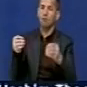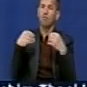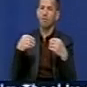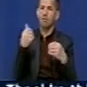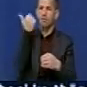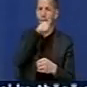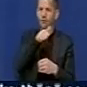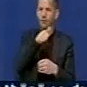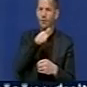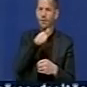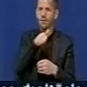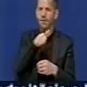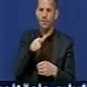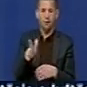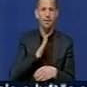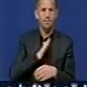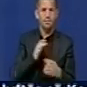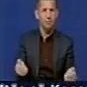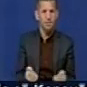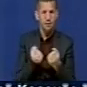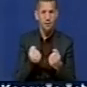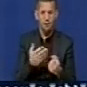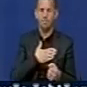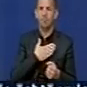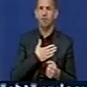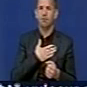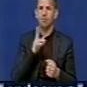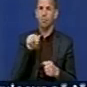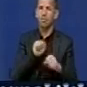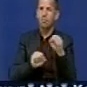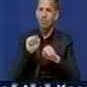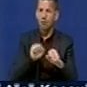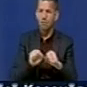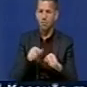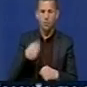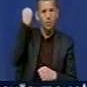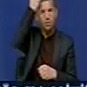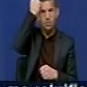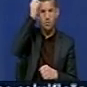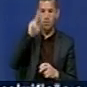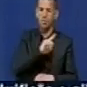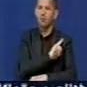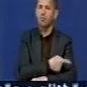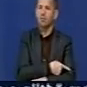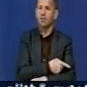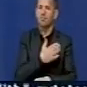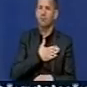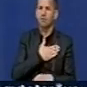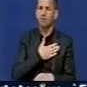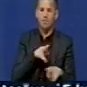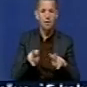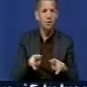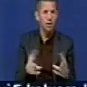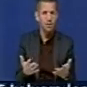do të jetë një sfidë që e përballueshme, po për mu është e përballueshme sepse Kosova ka kapacitetet mjaftueshme për